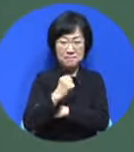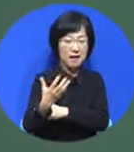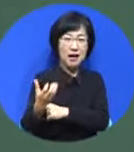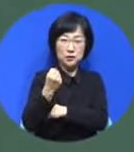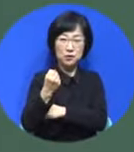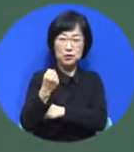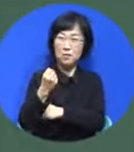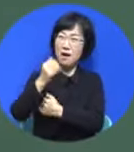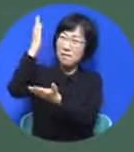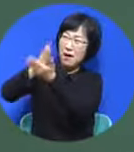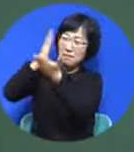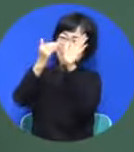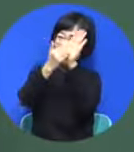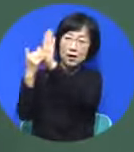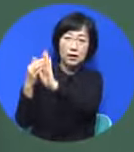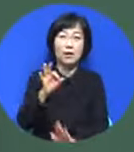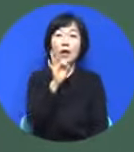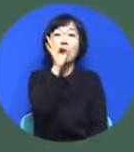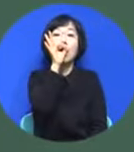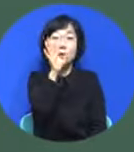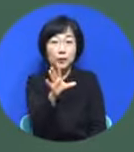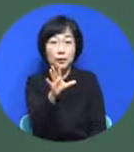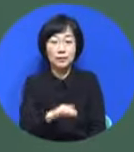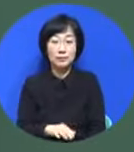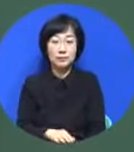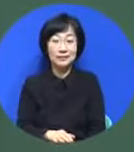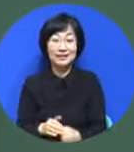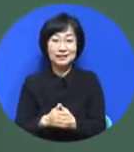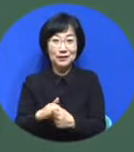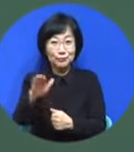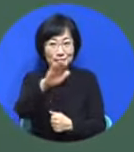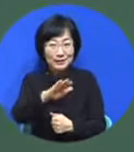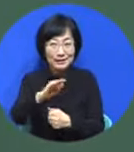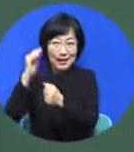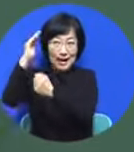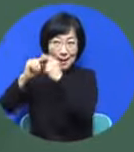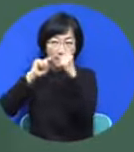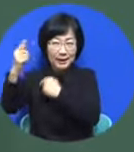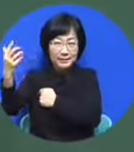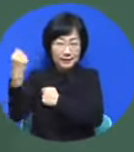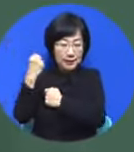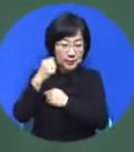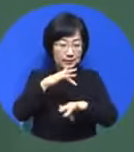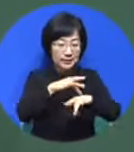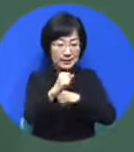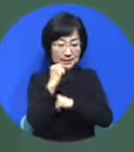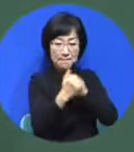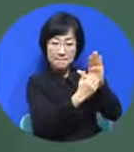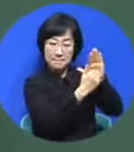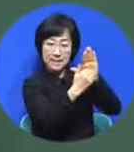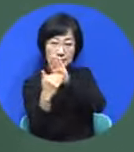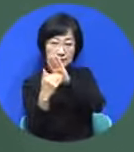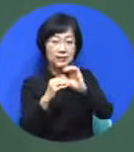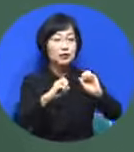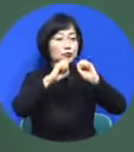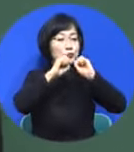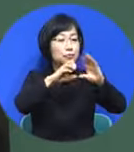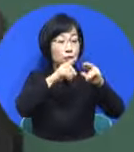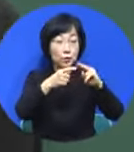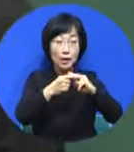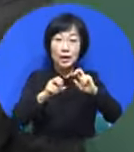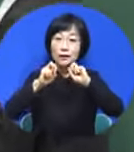We 하나님의 말씀 가지고 흑암 세력 막는 Don't be so foolish,